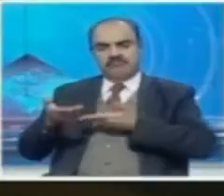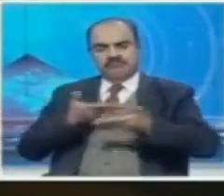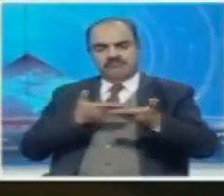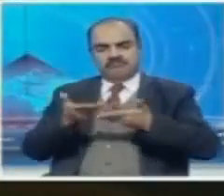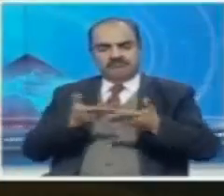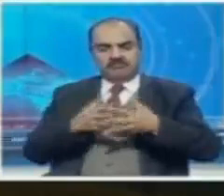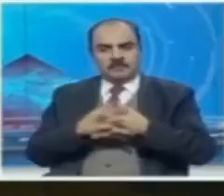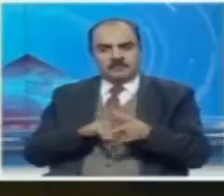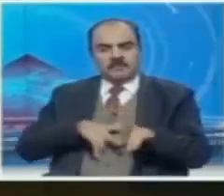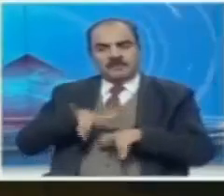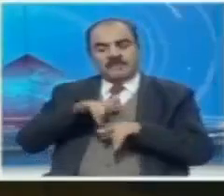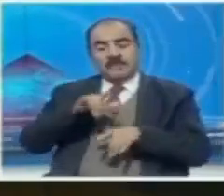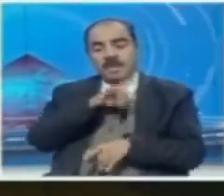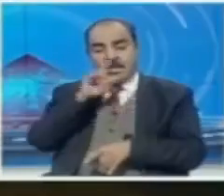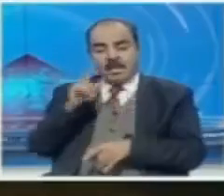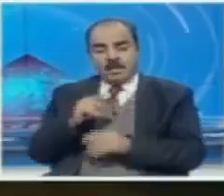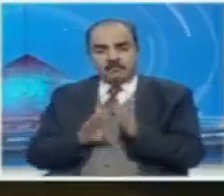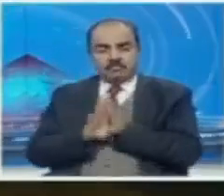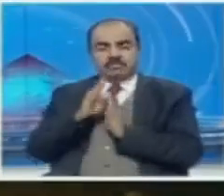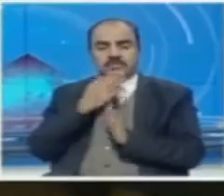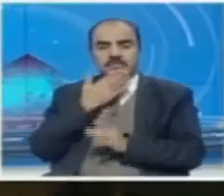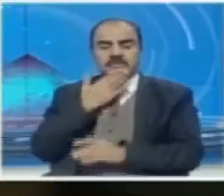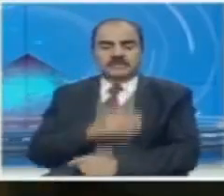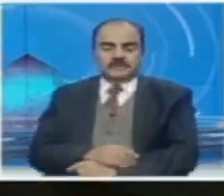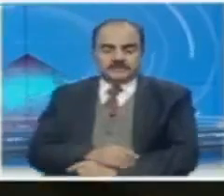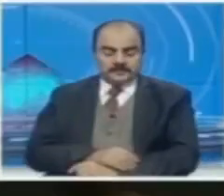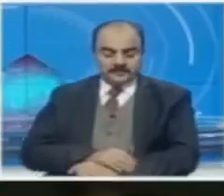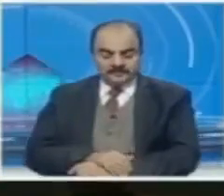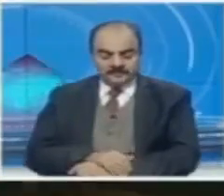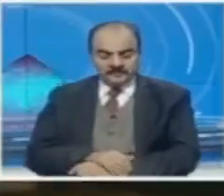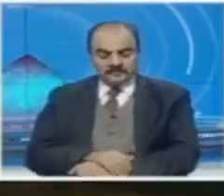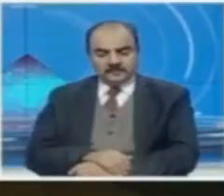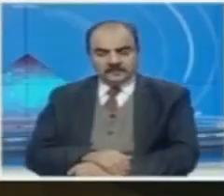وفعاليات حركة الطيران المدني بالقارة السمراء. محمد حلمي، التلفزيون المصري.